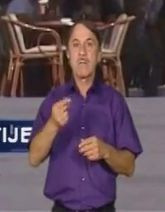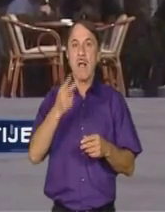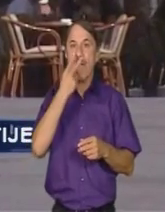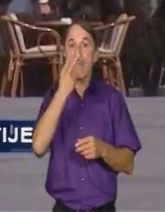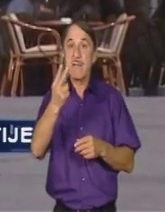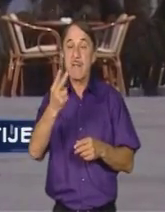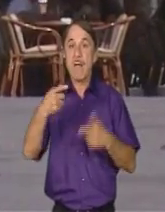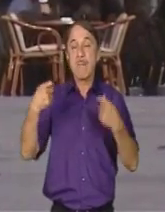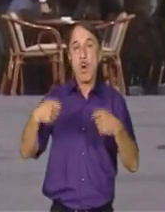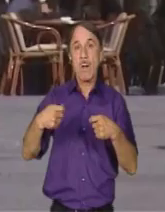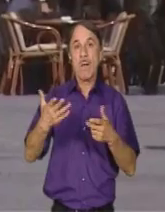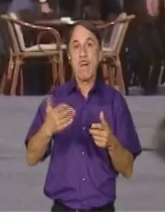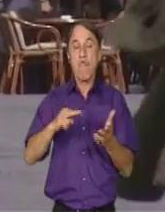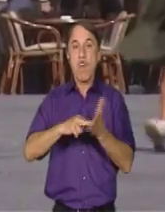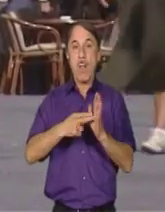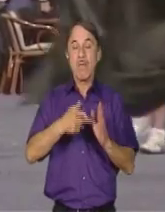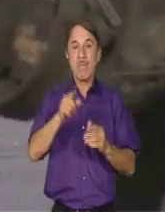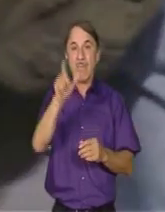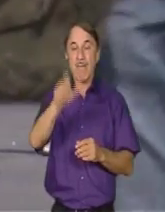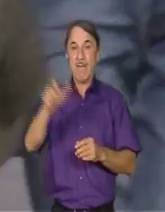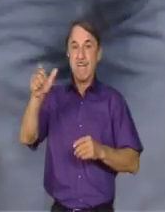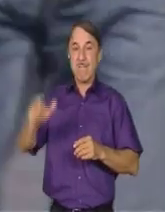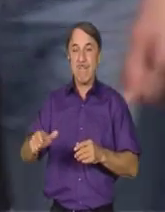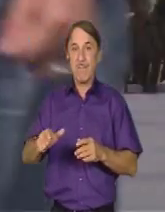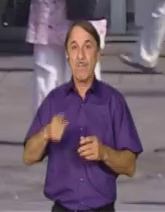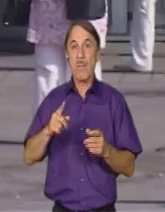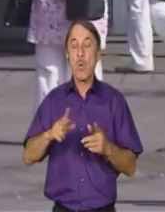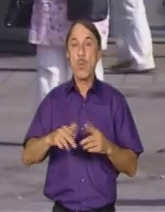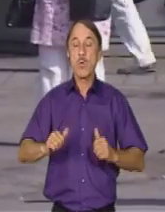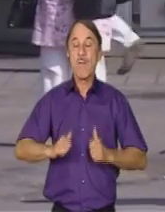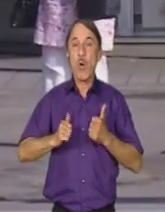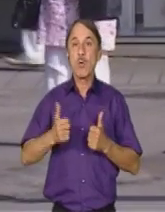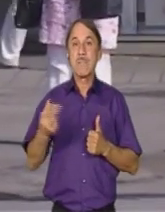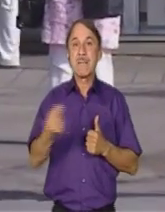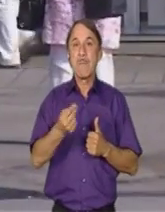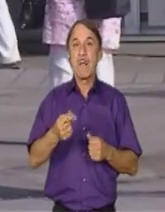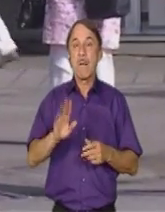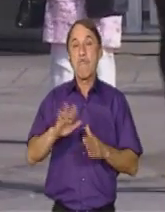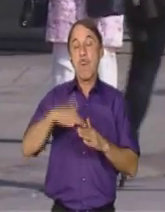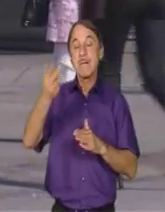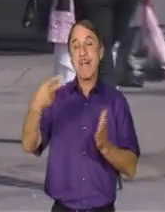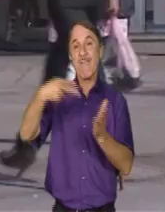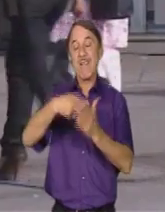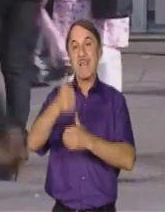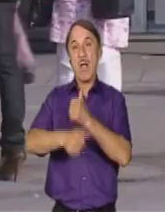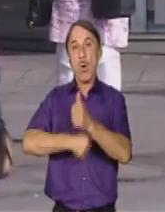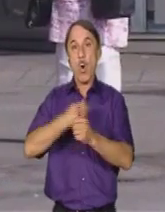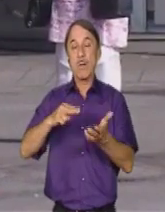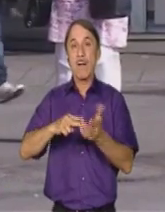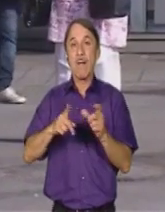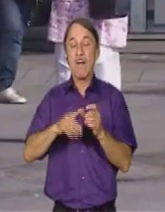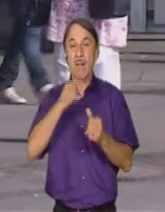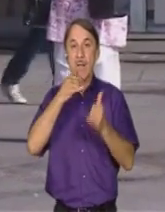lošem karakteru većine političara koji su imali najznačajniju ulogu u političkom životu Srbije posle 2000. ocenjuje